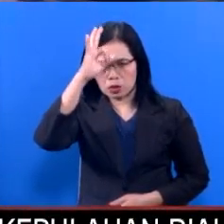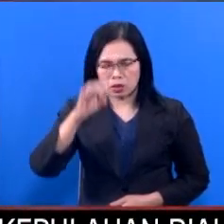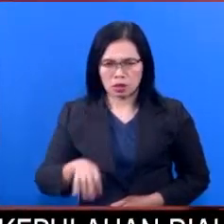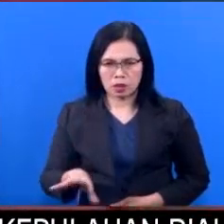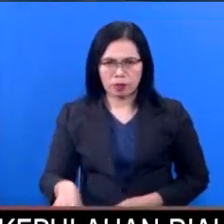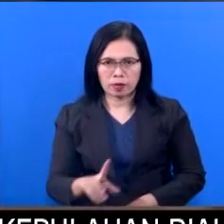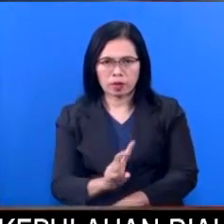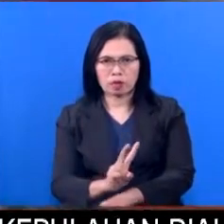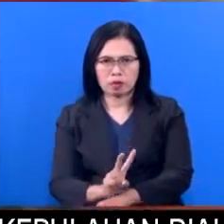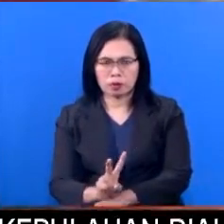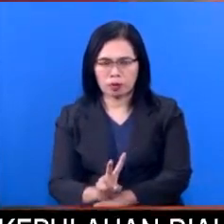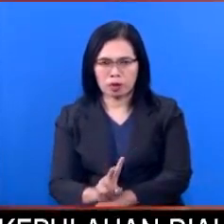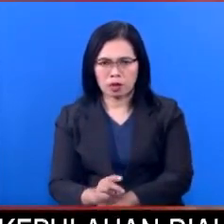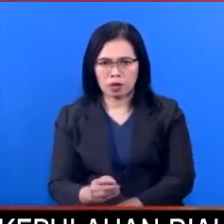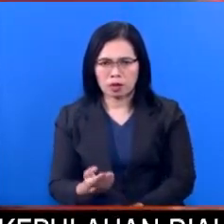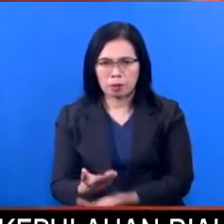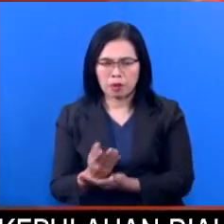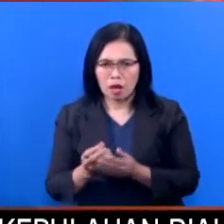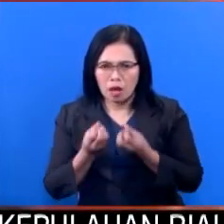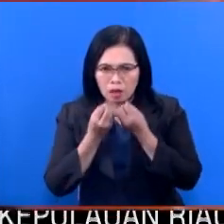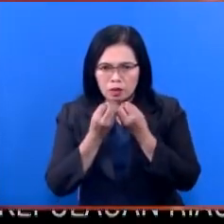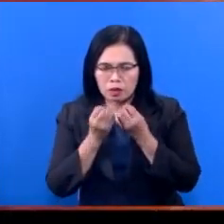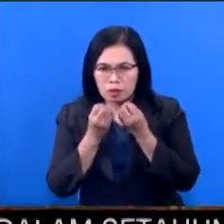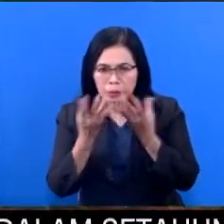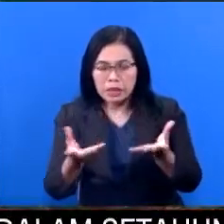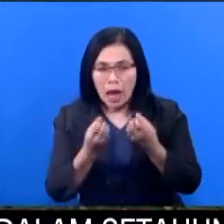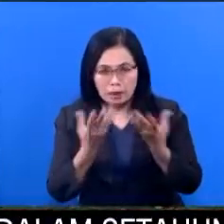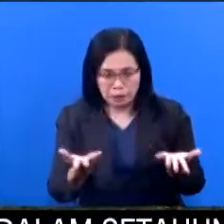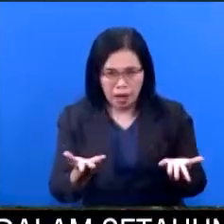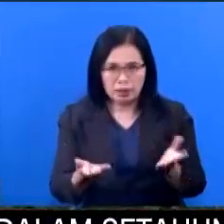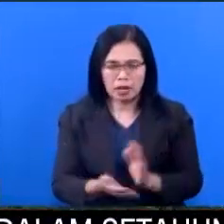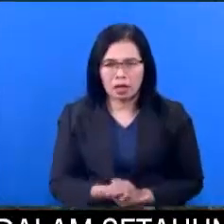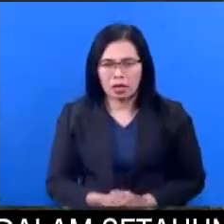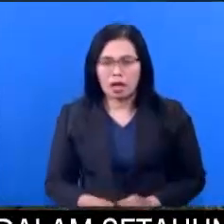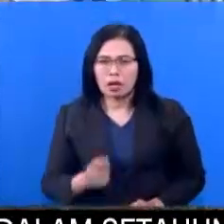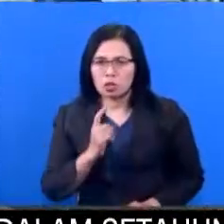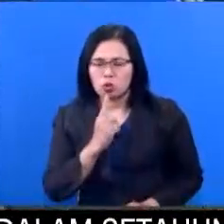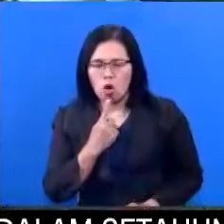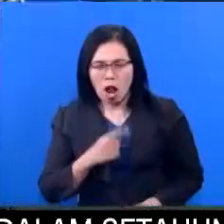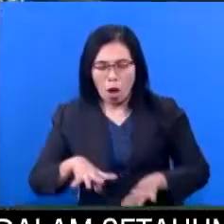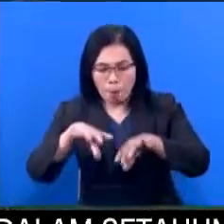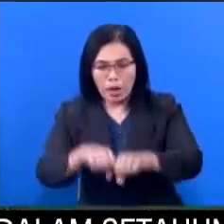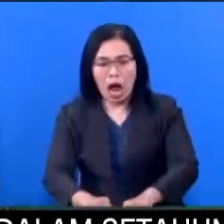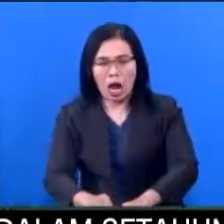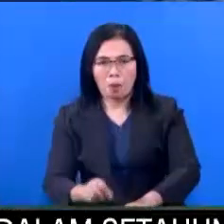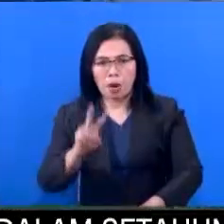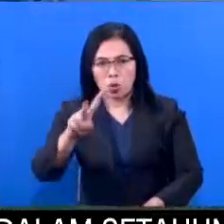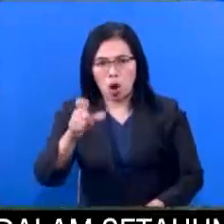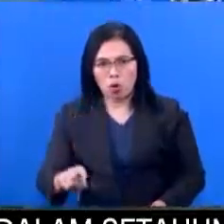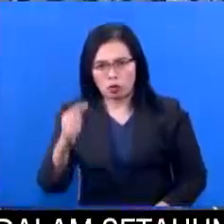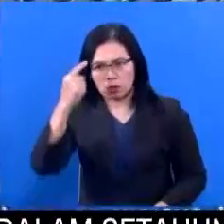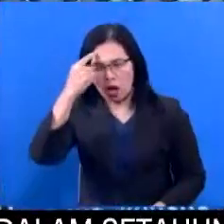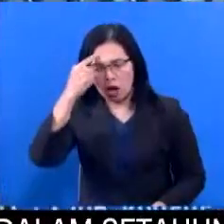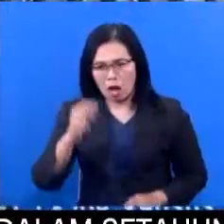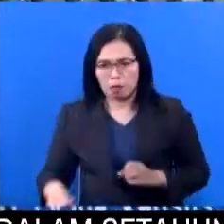Widodo saat dimintai konfirmasi via SMS membenarkan kejadian penangkapan dua tersangka pencuri spesialis kendaraan roda 4 di wilayah